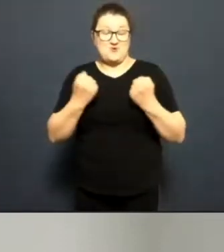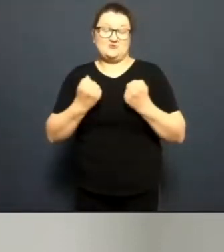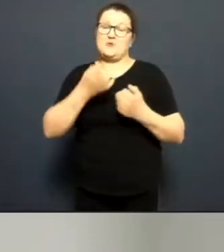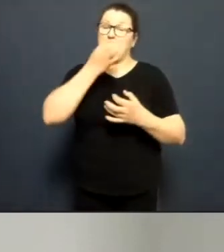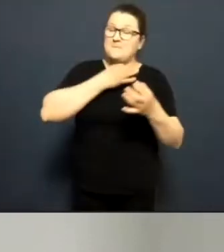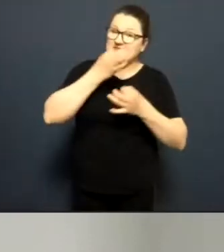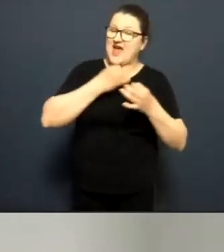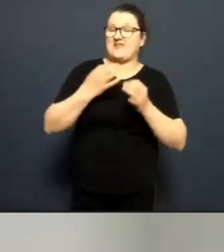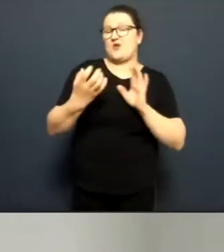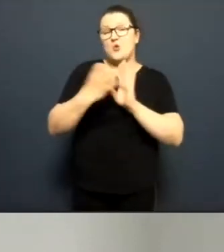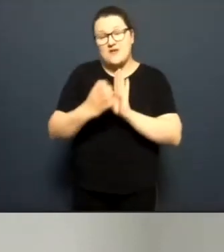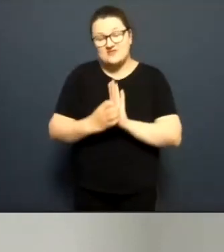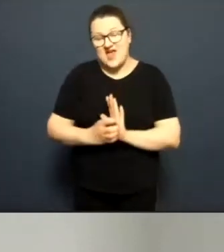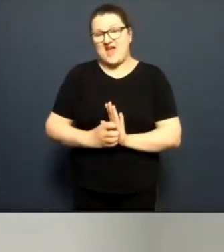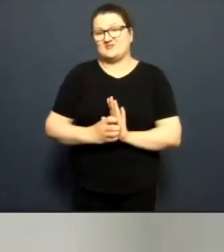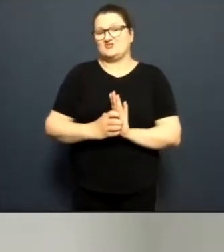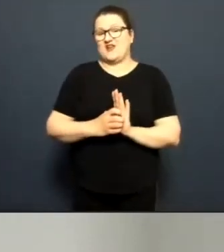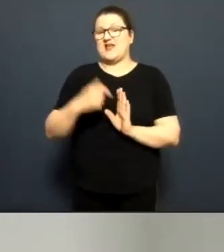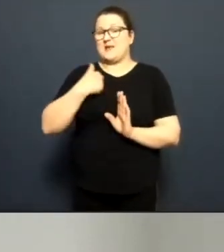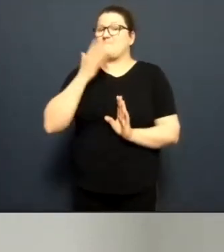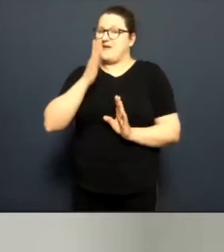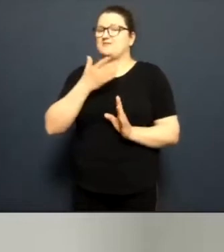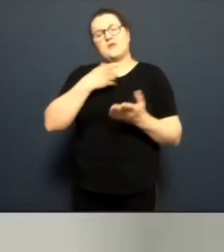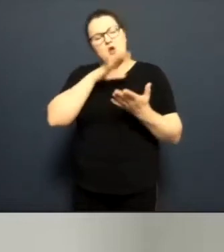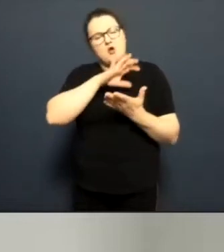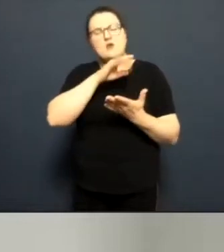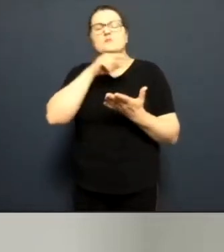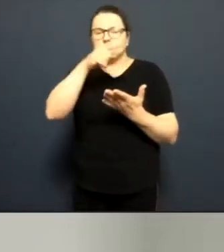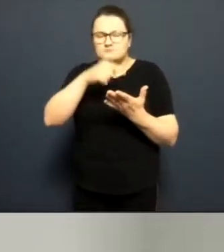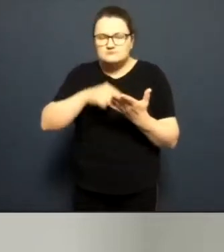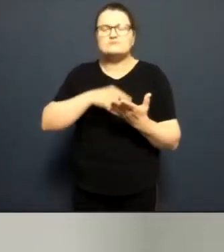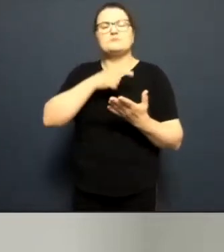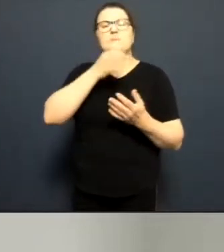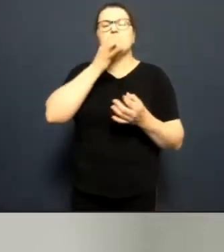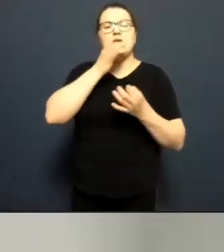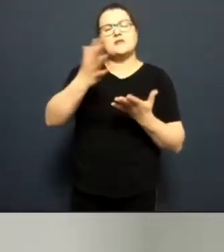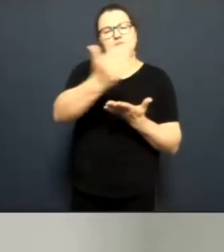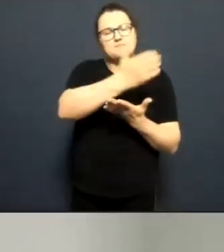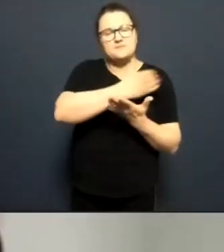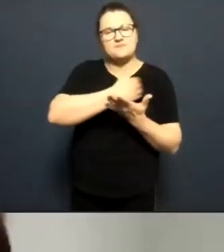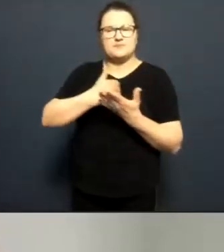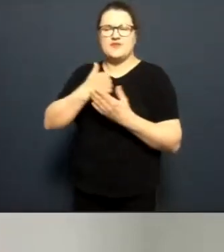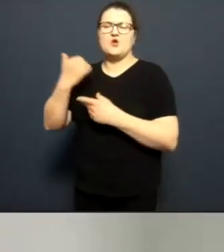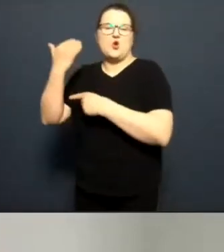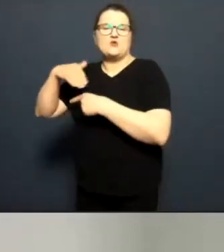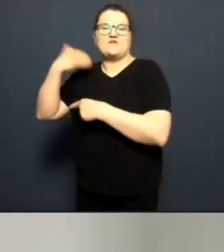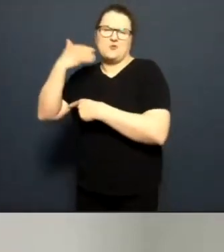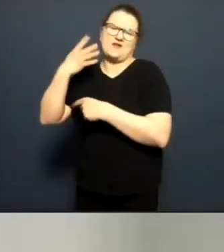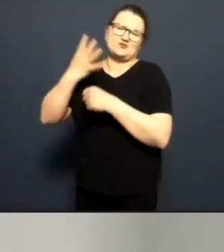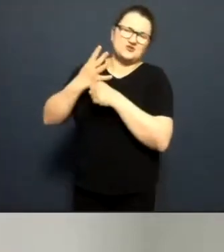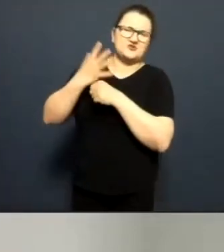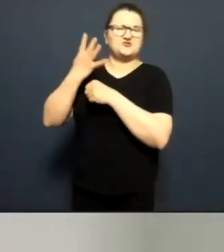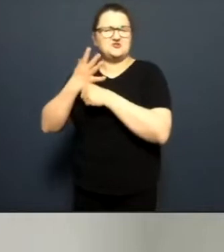pytania w komentarzach. Ja będę te pytania przeglądał i pod koniec wykładu, który potrwa około 40-45